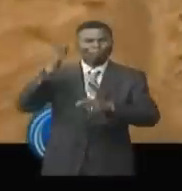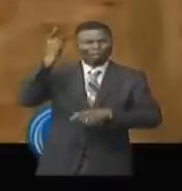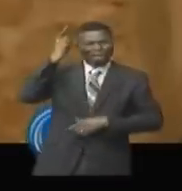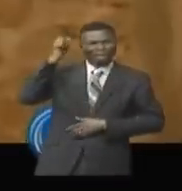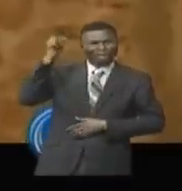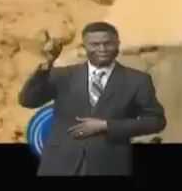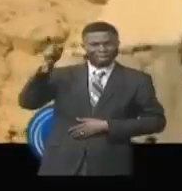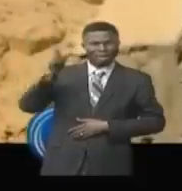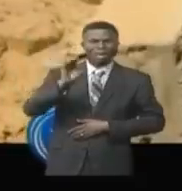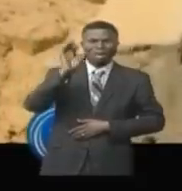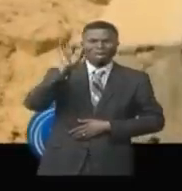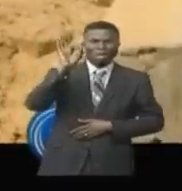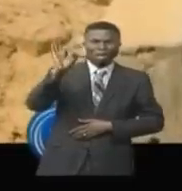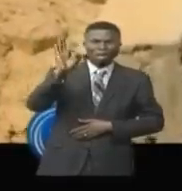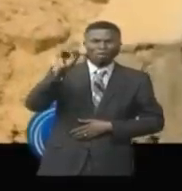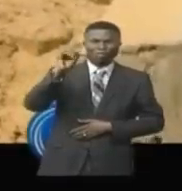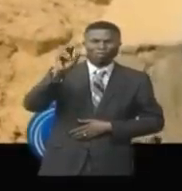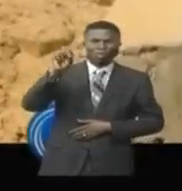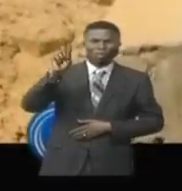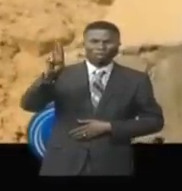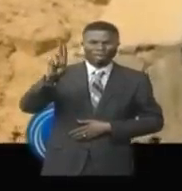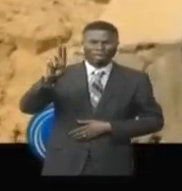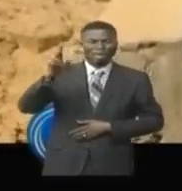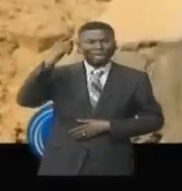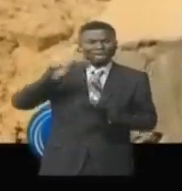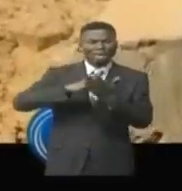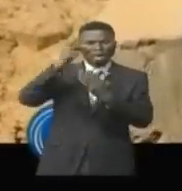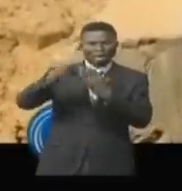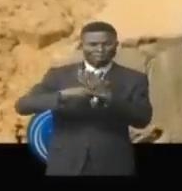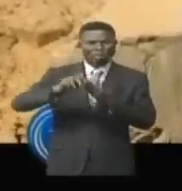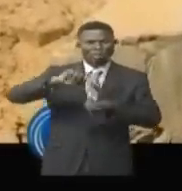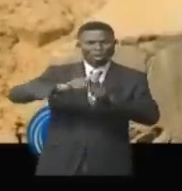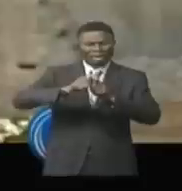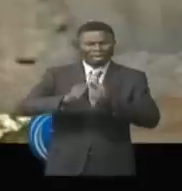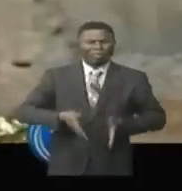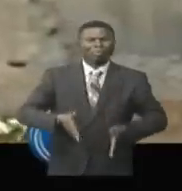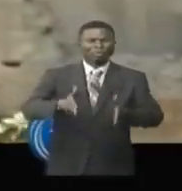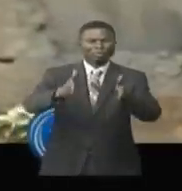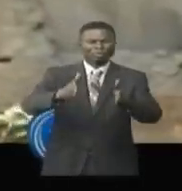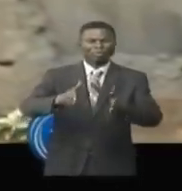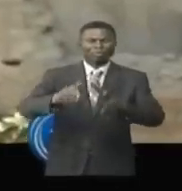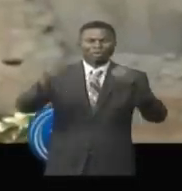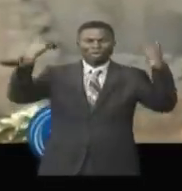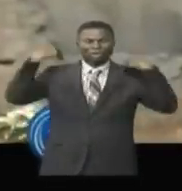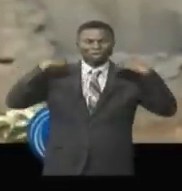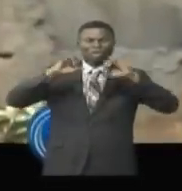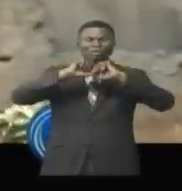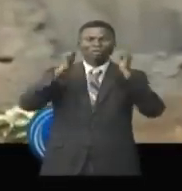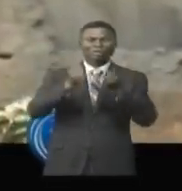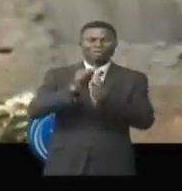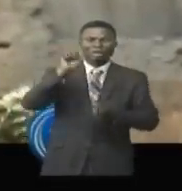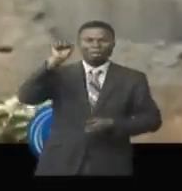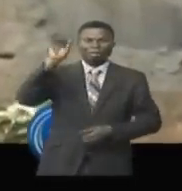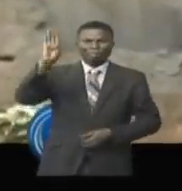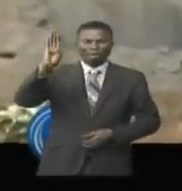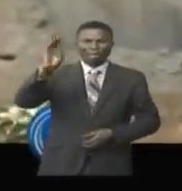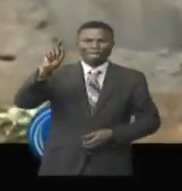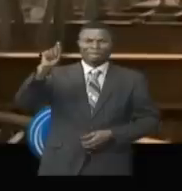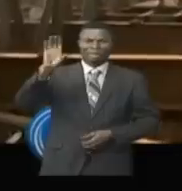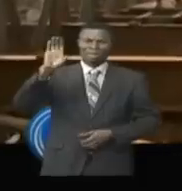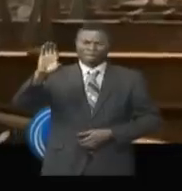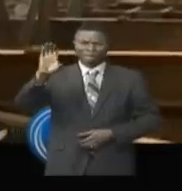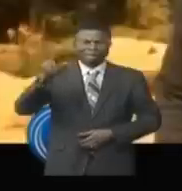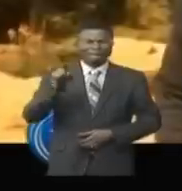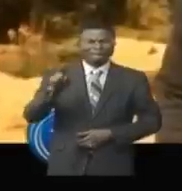FONER, c'est dans le programme d'entretien routier PR 2021. Le chef d'agence de la BTC Sud Kivu, l'ingénieur